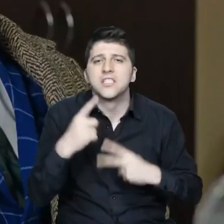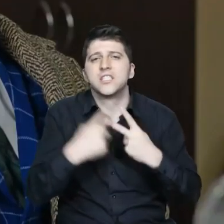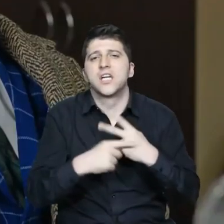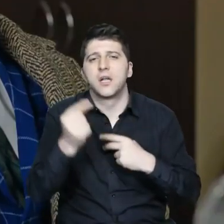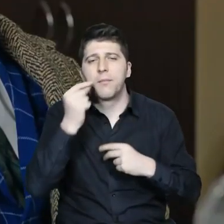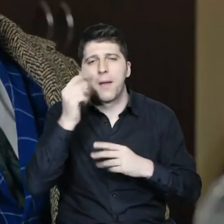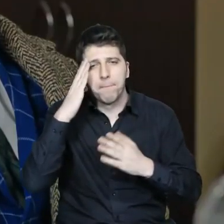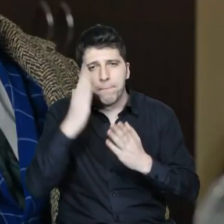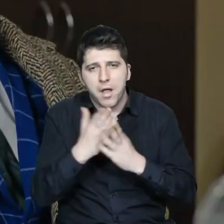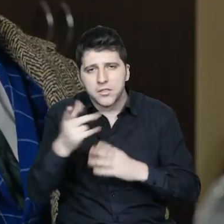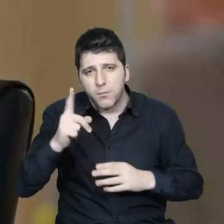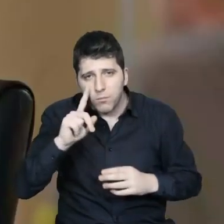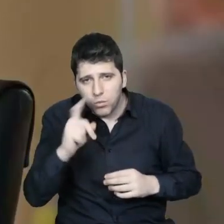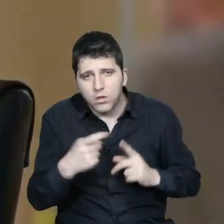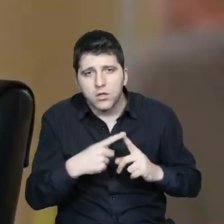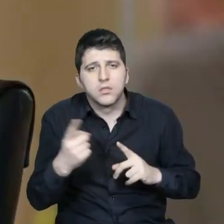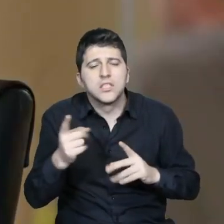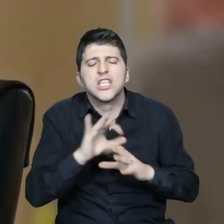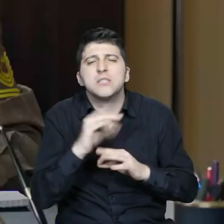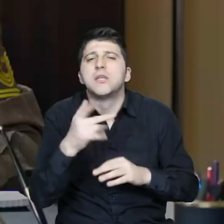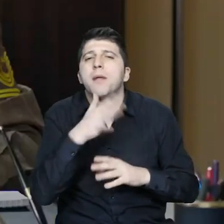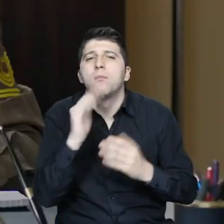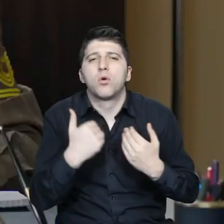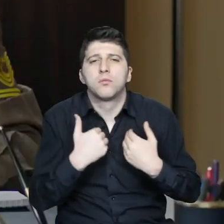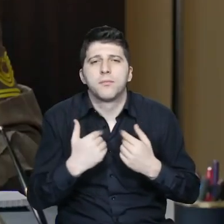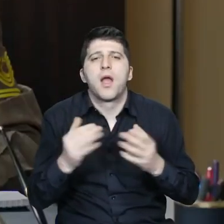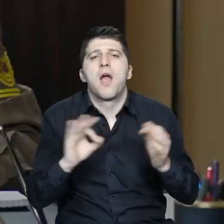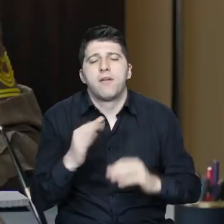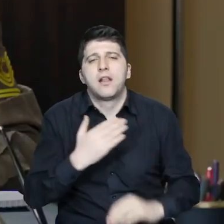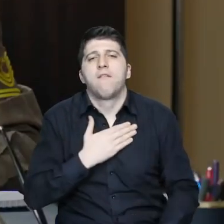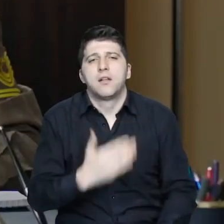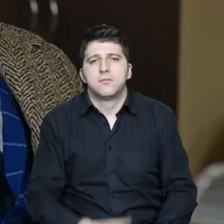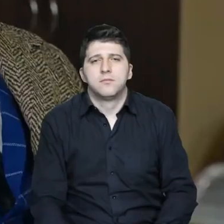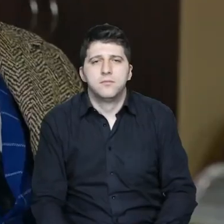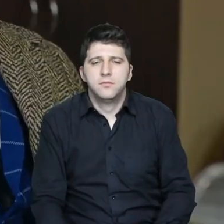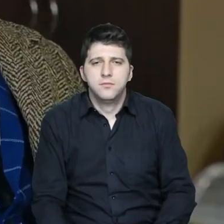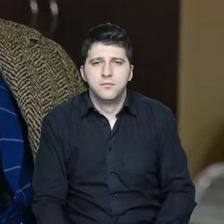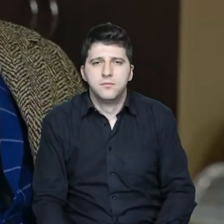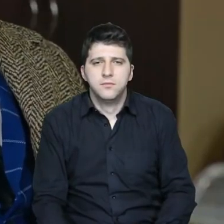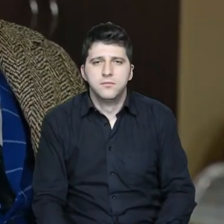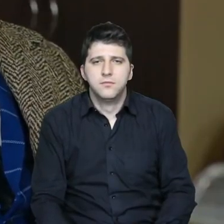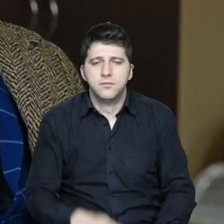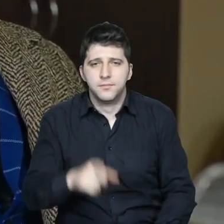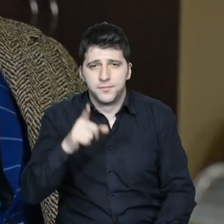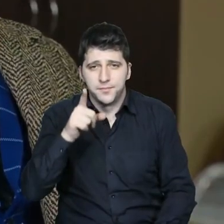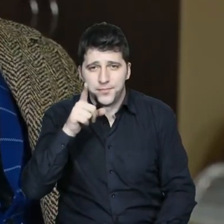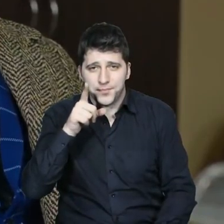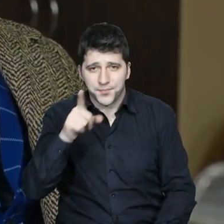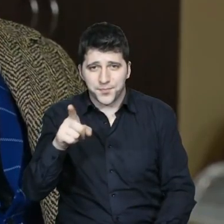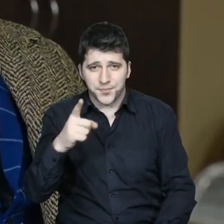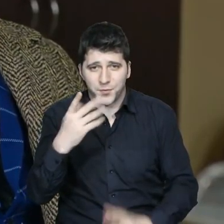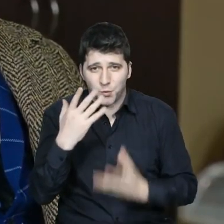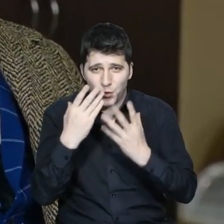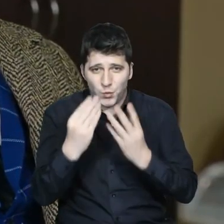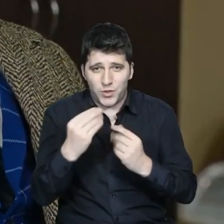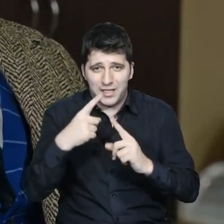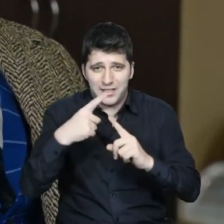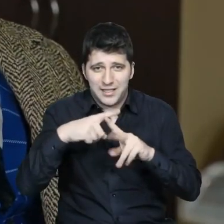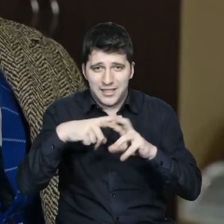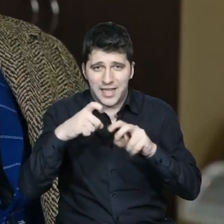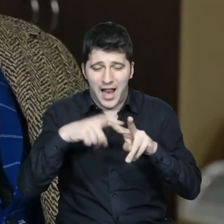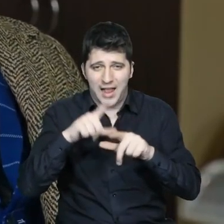Bey mezarını bulana kadar onun hakkında hiçbir şey bilmiyordum. Evet efendim, çiçek ektim. Taraklımızın güzelliğine güzellik